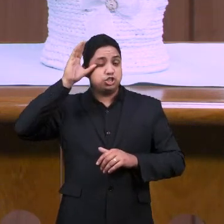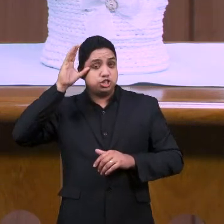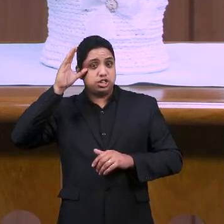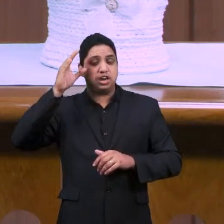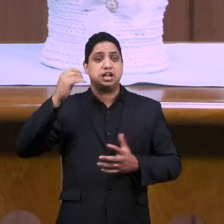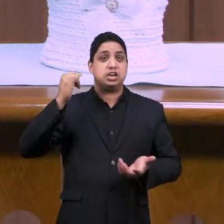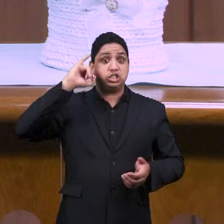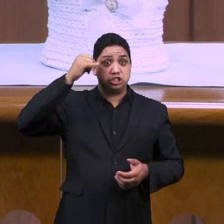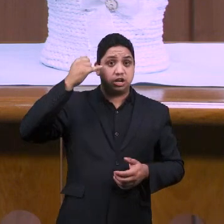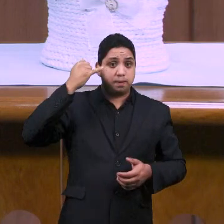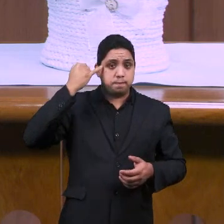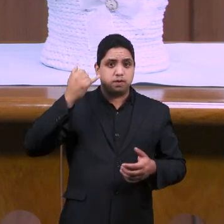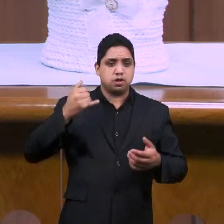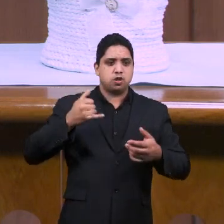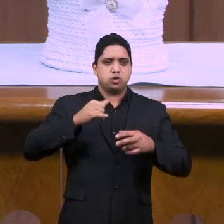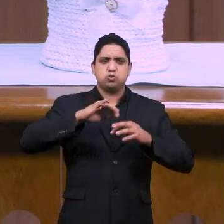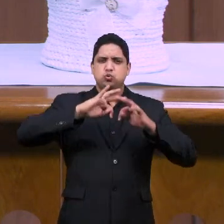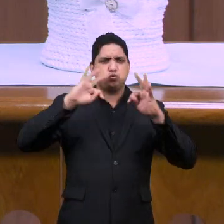Japon,